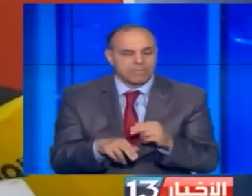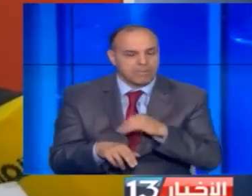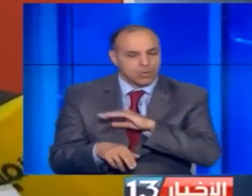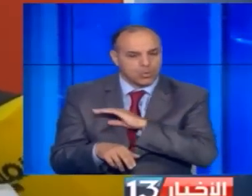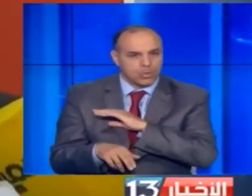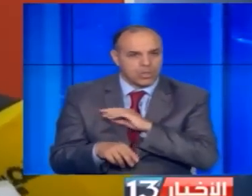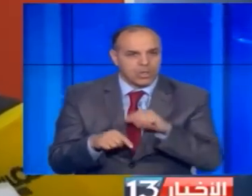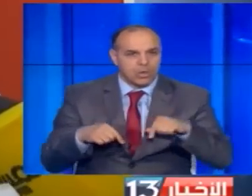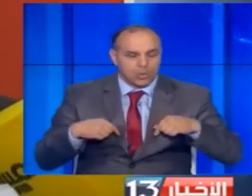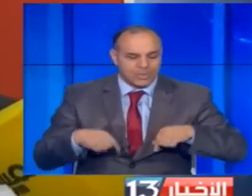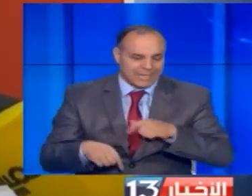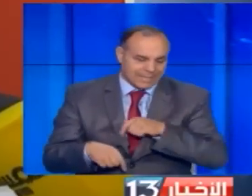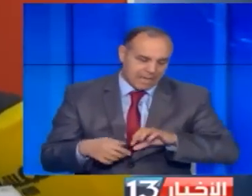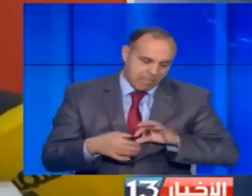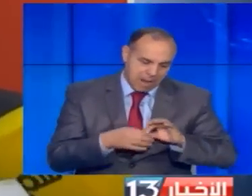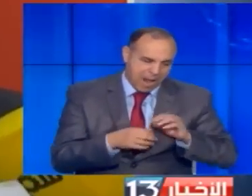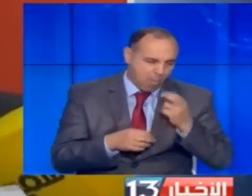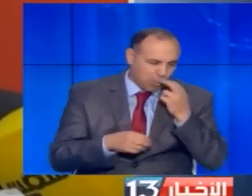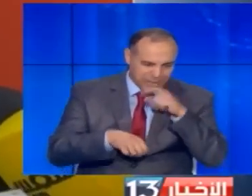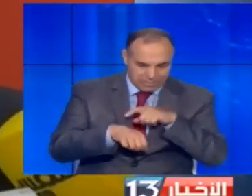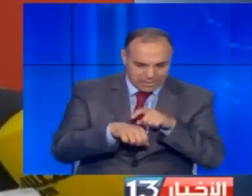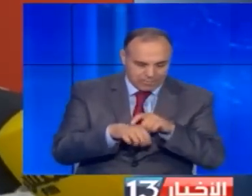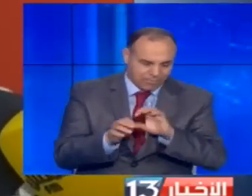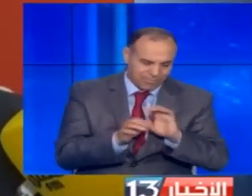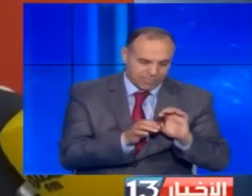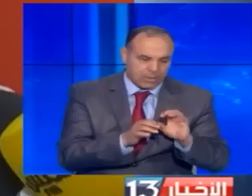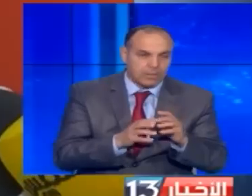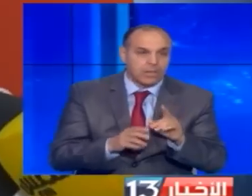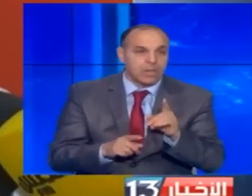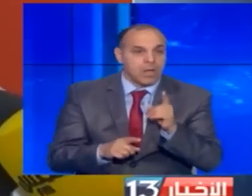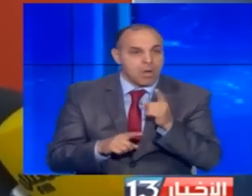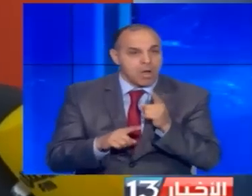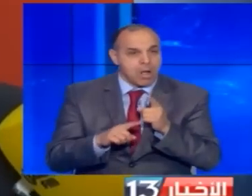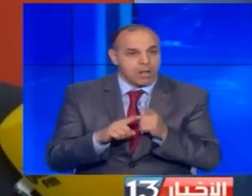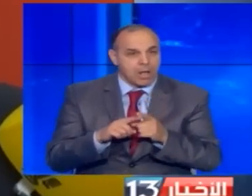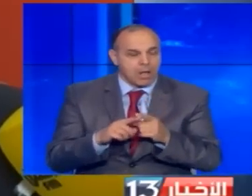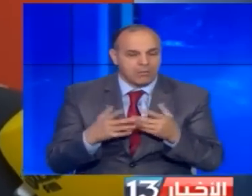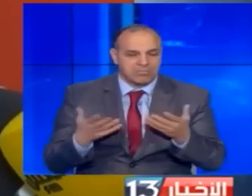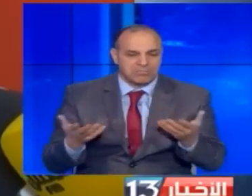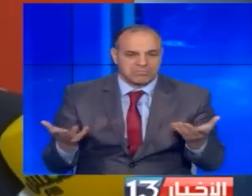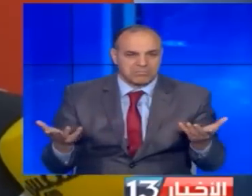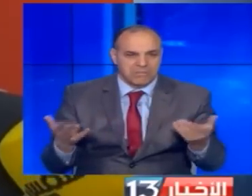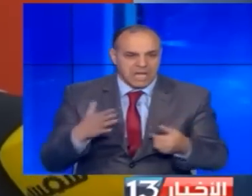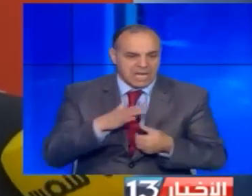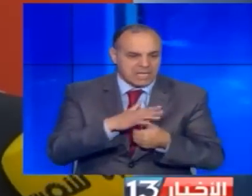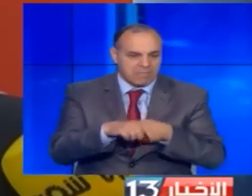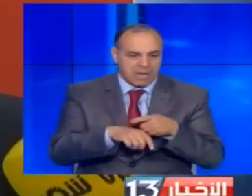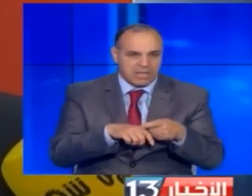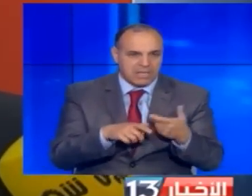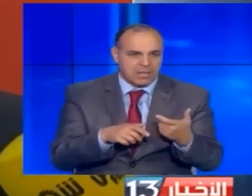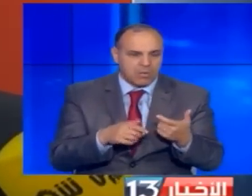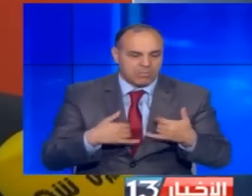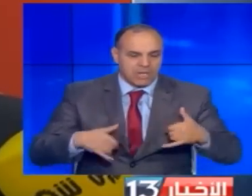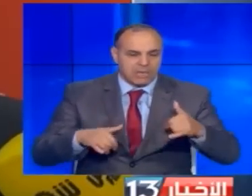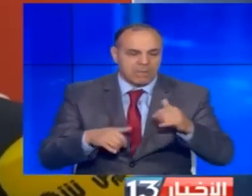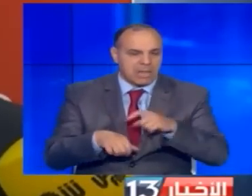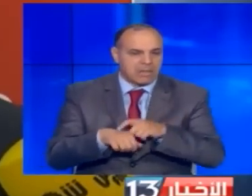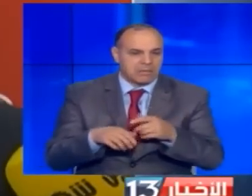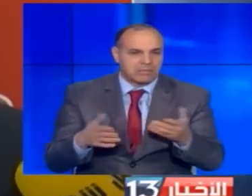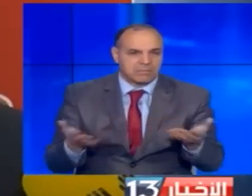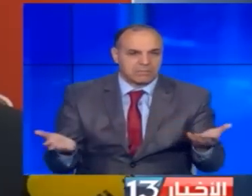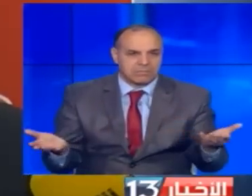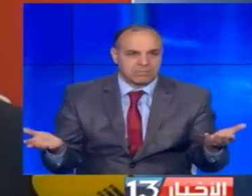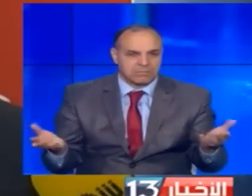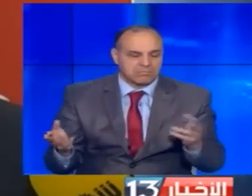إطار وزارة الداخلية تحت إطار الأمن بصفة عامة. القاور واحهم رؤساء البلدية والمجالس البلدية بصفة عامة